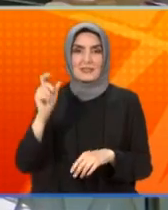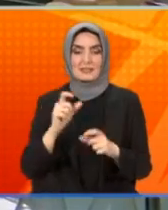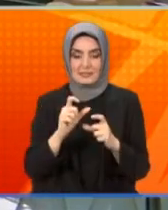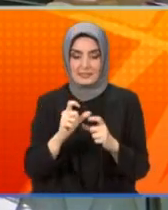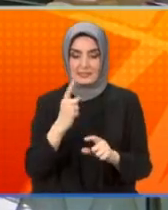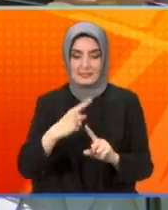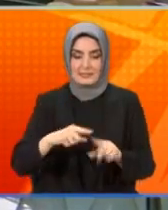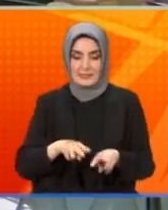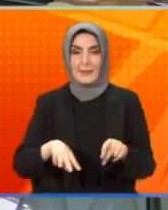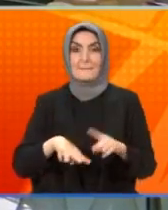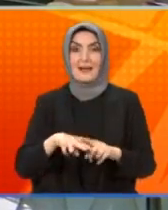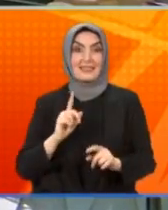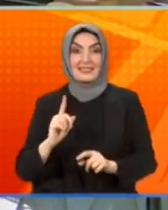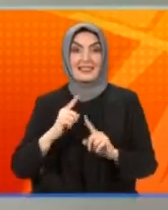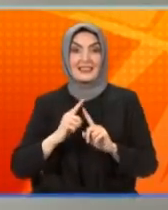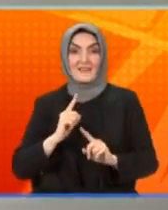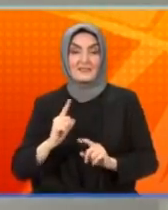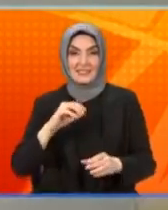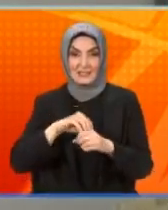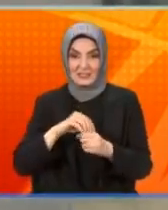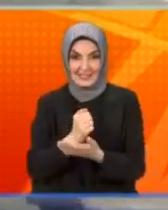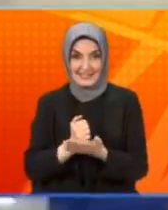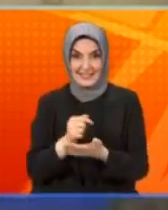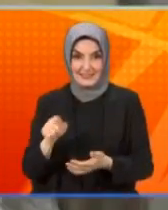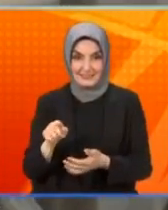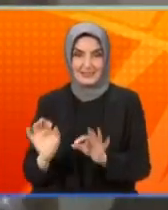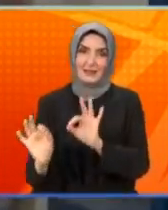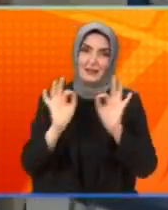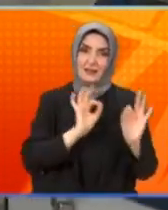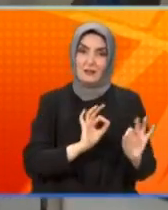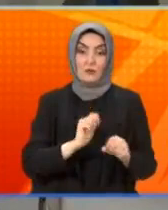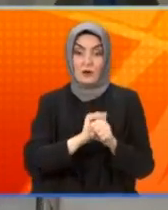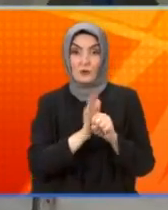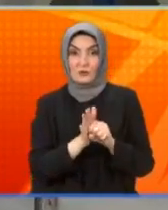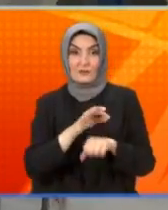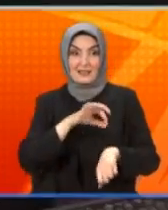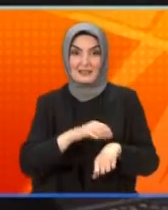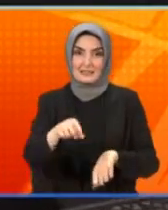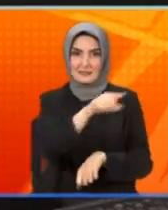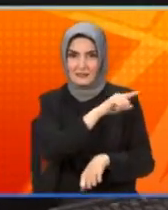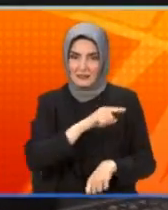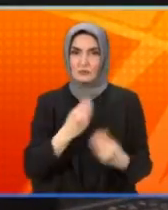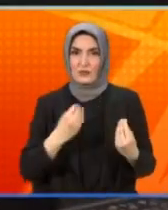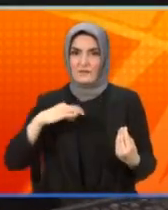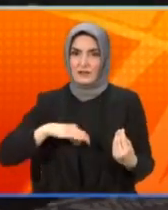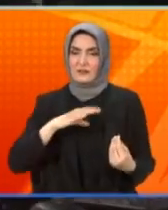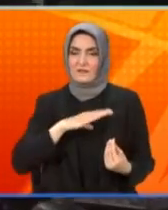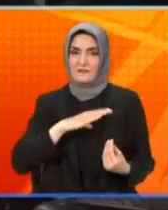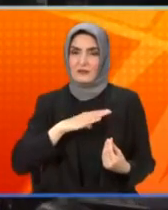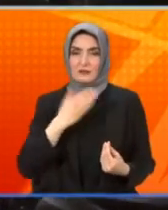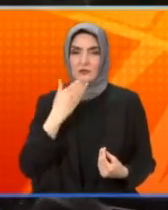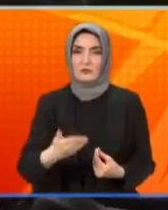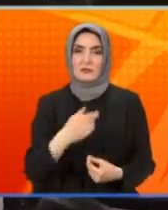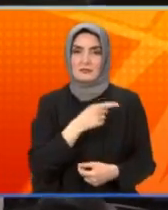kullanılan mefloquin etkin maddesini içeren ilacın virüse yakalanmış tüm hastalarda etkili olacağını öne sürdü. Açıklamada